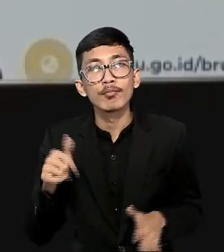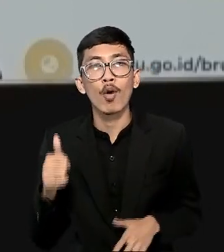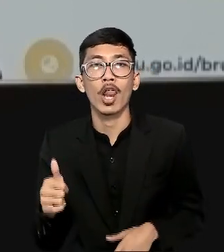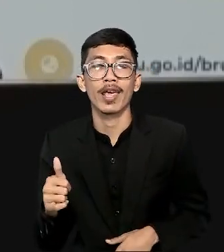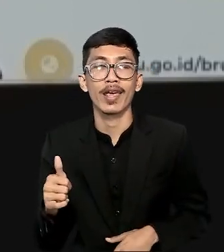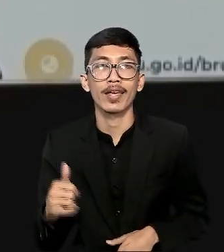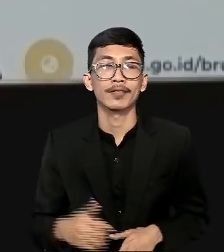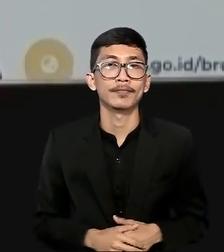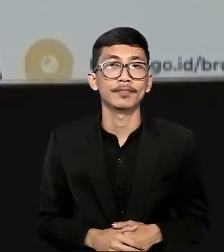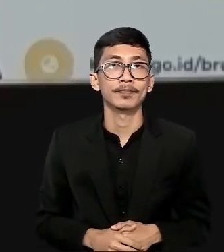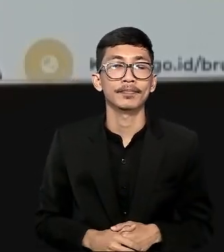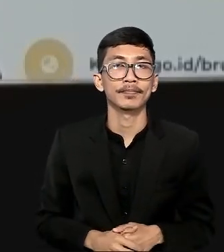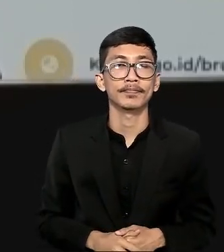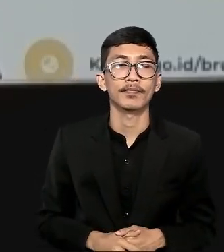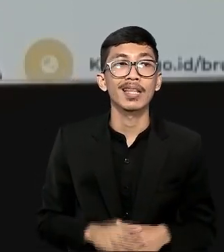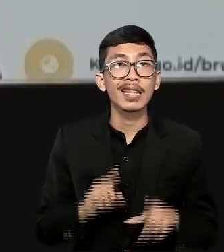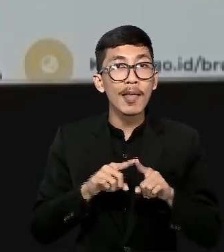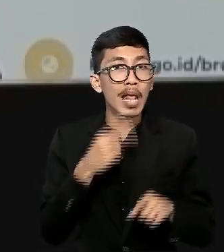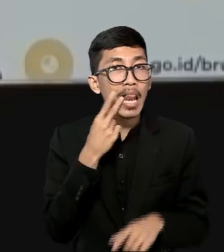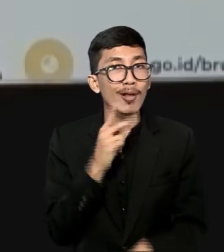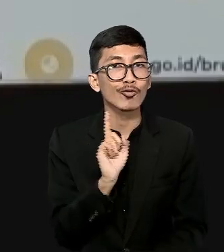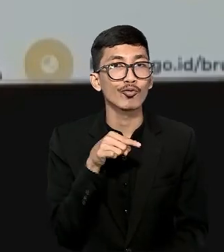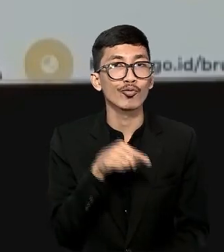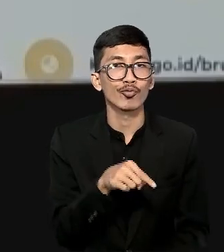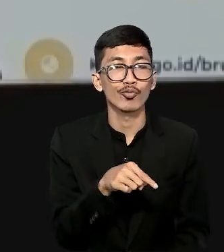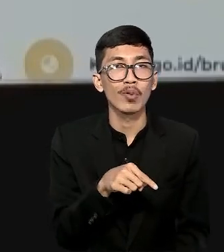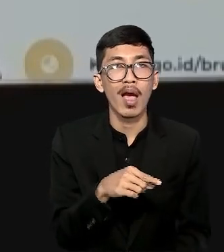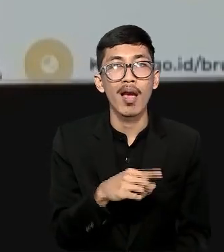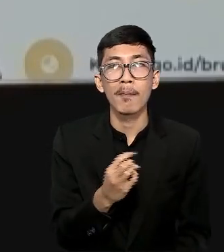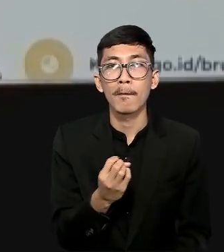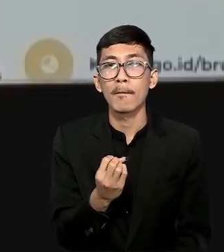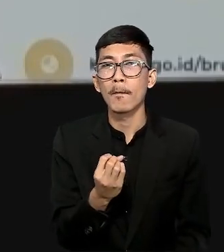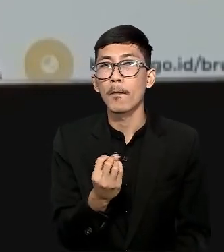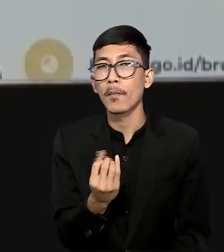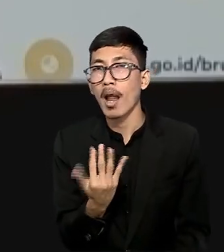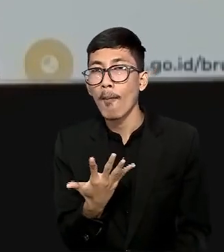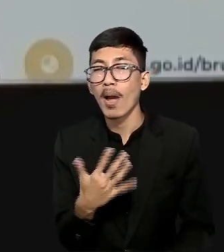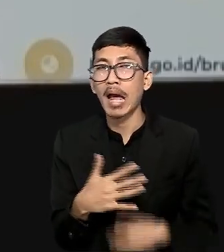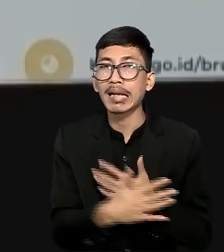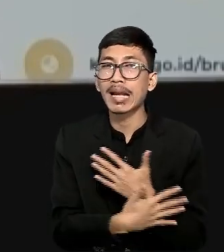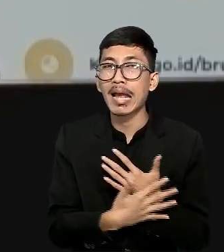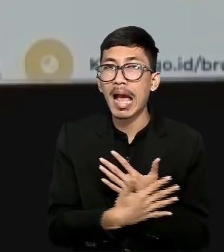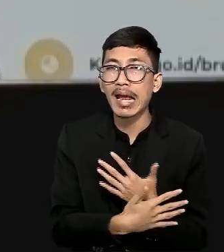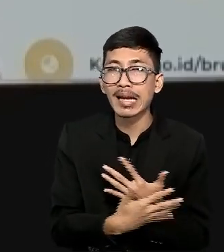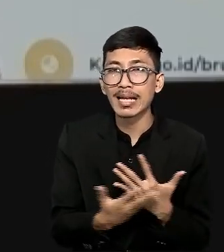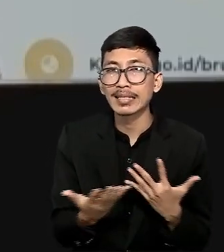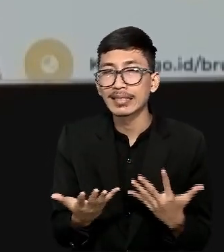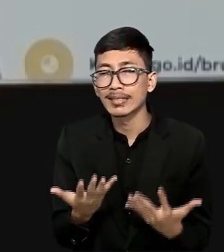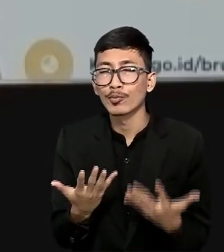yang mesti diperhatikan juga Eh ada beberapa negara yang pastinya